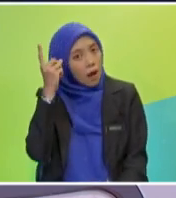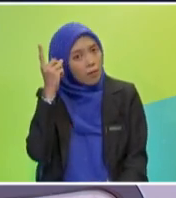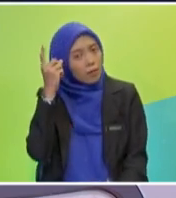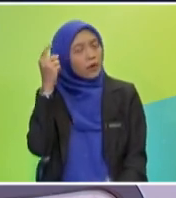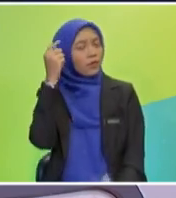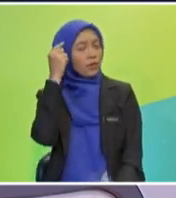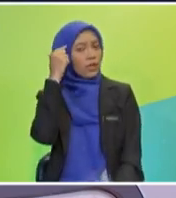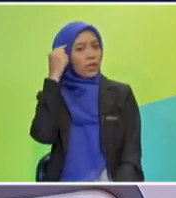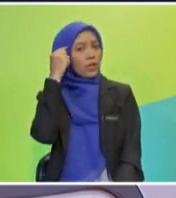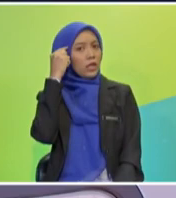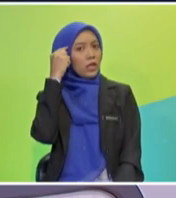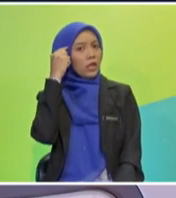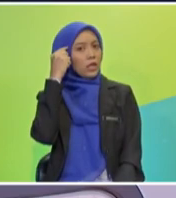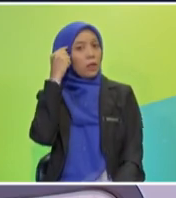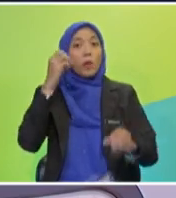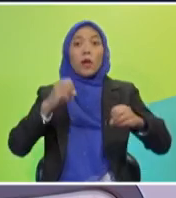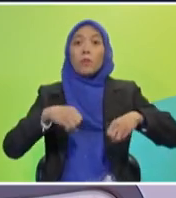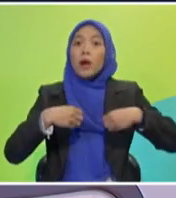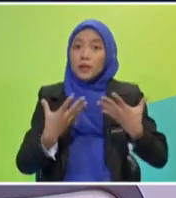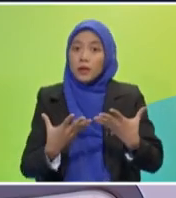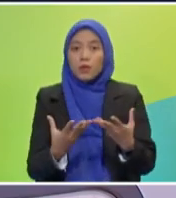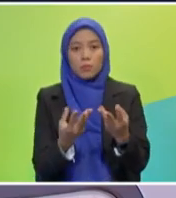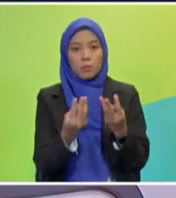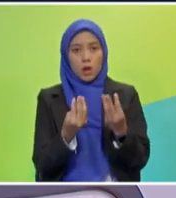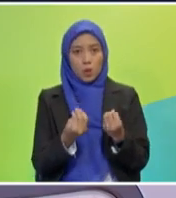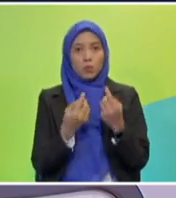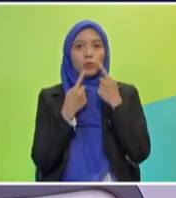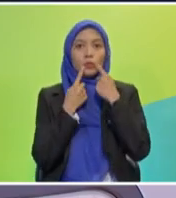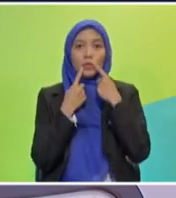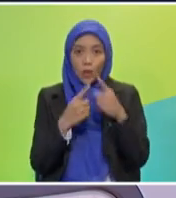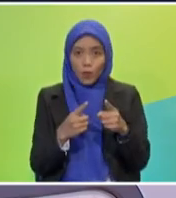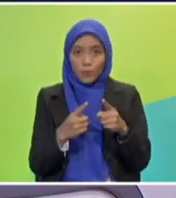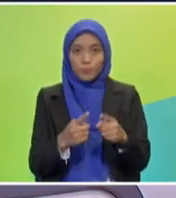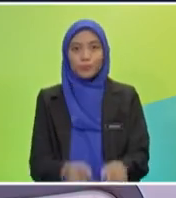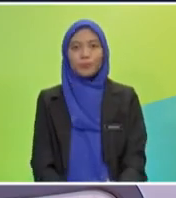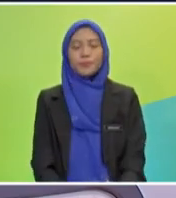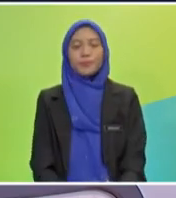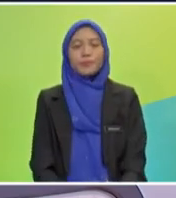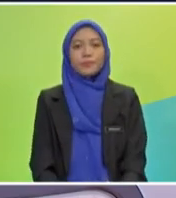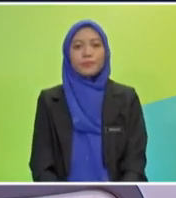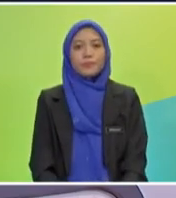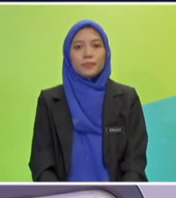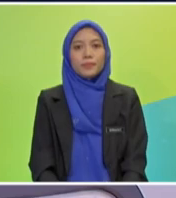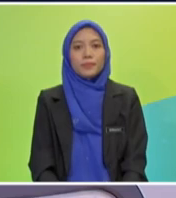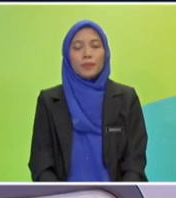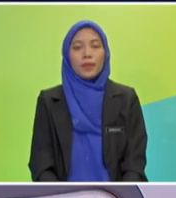dahulu bagaimanakah respons yang sesuai, baru awak boleh bercakap. Baiklah, cikgu mulakan ya, Mira. Silakan, cikgu.